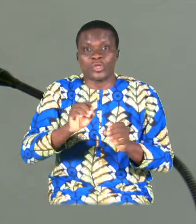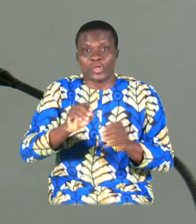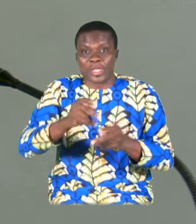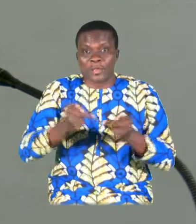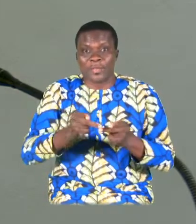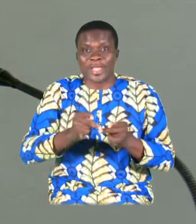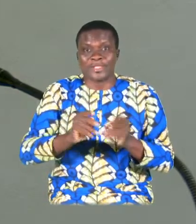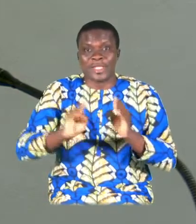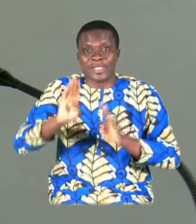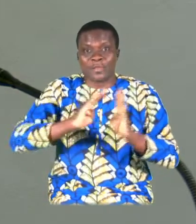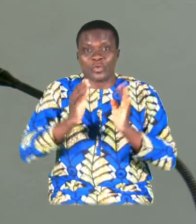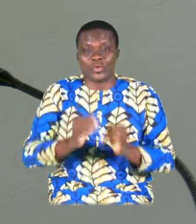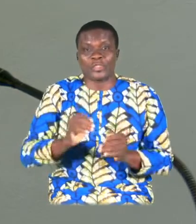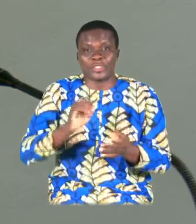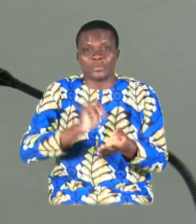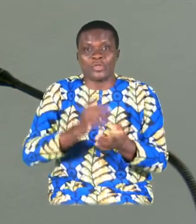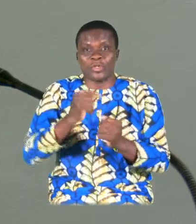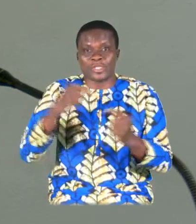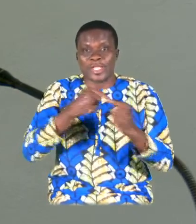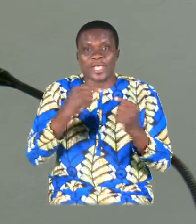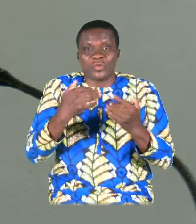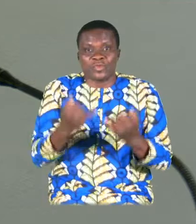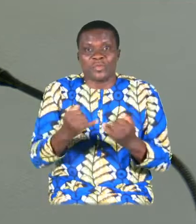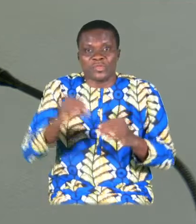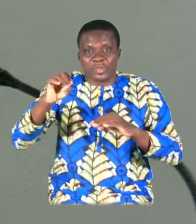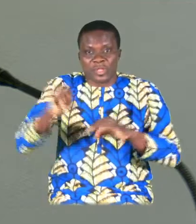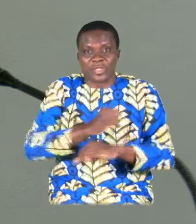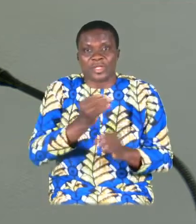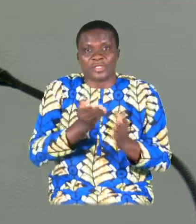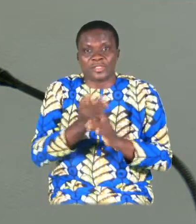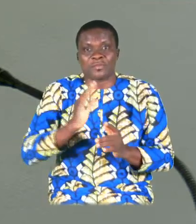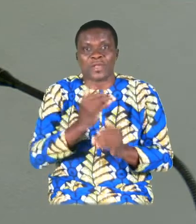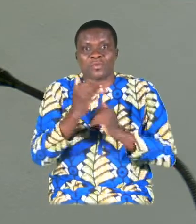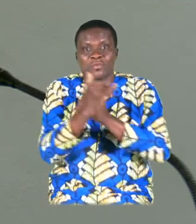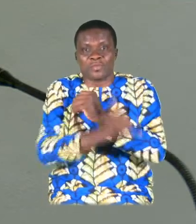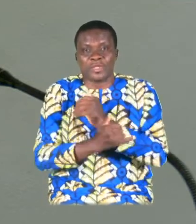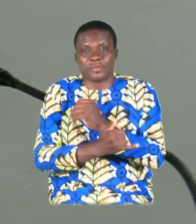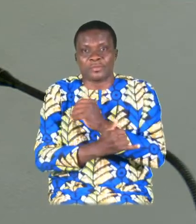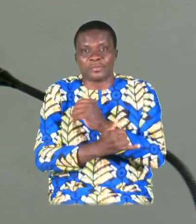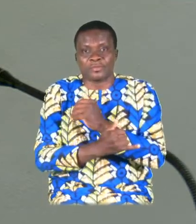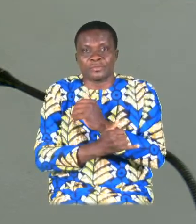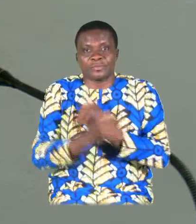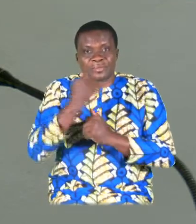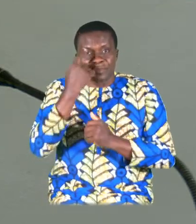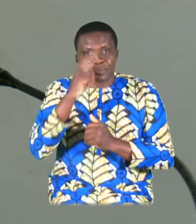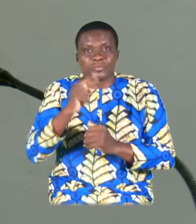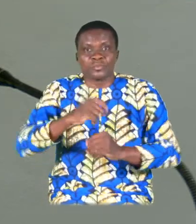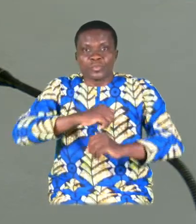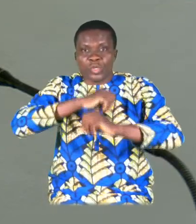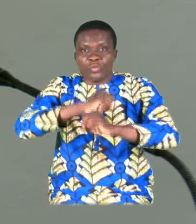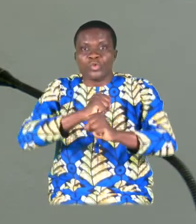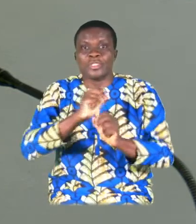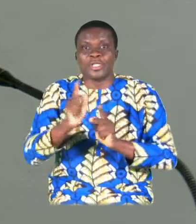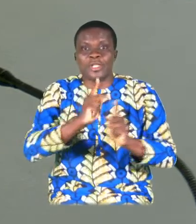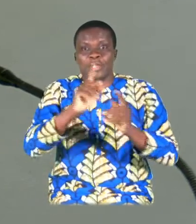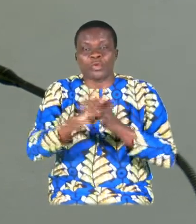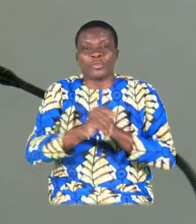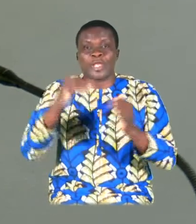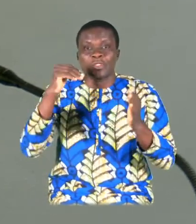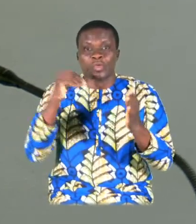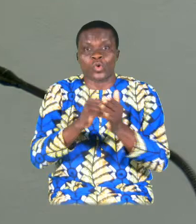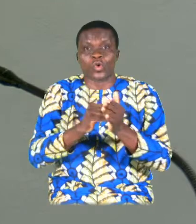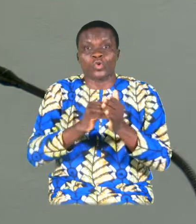médicaux dans la lutte actuelle engagée par notre pays pour protéger nos populations contre